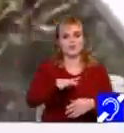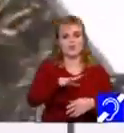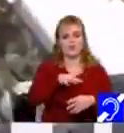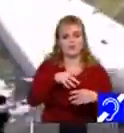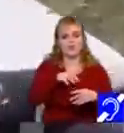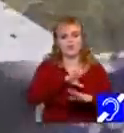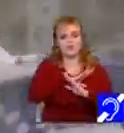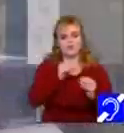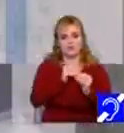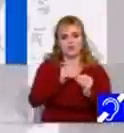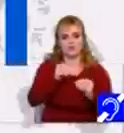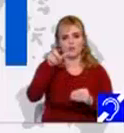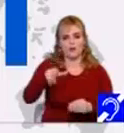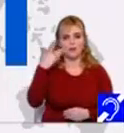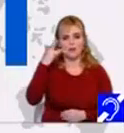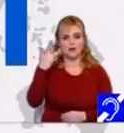10 americani.